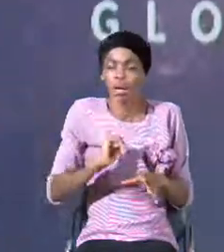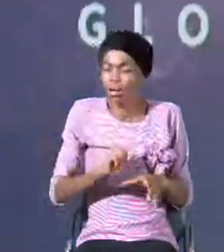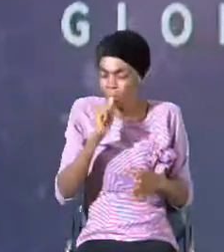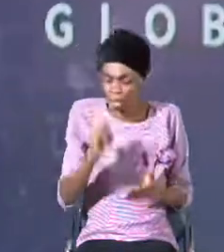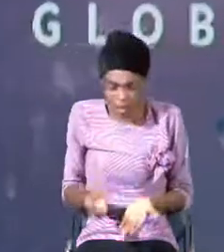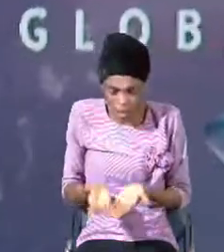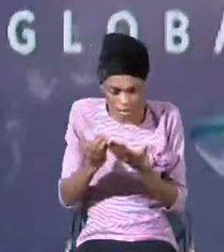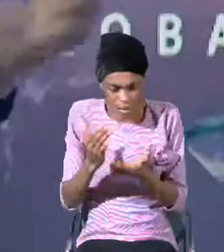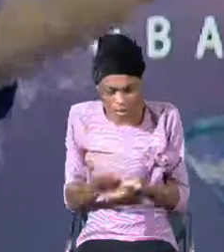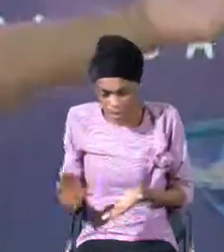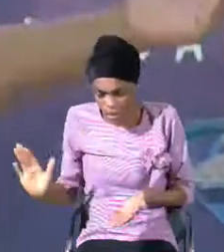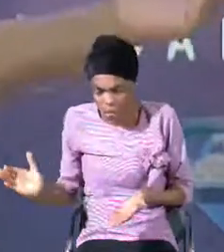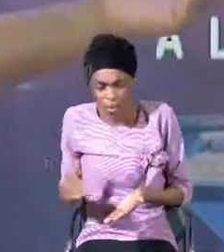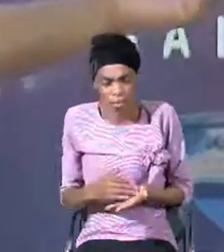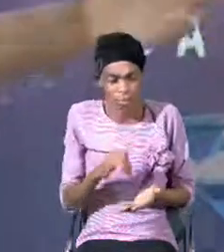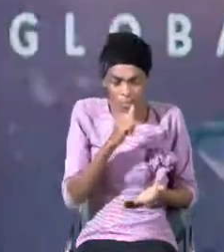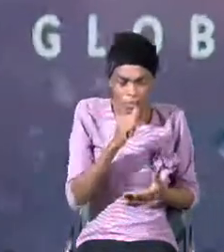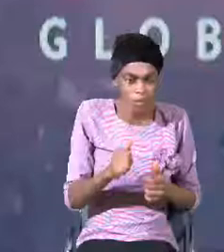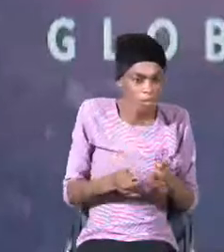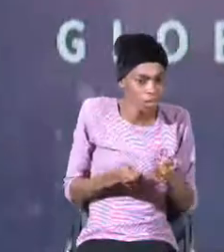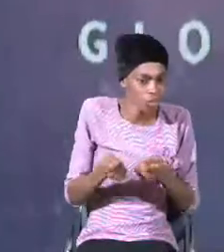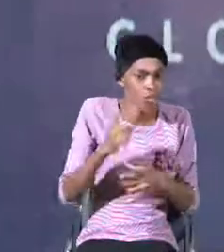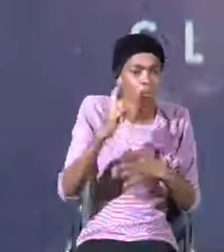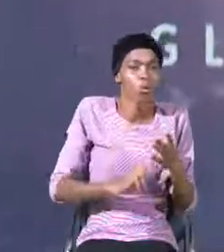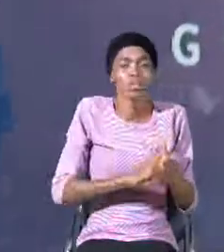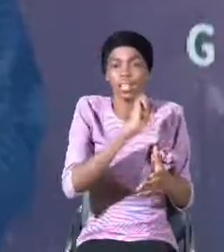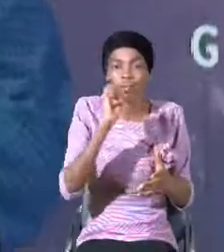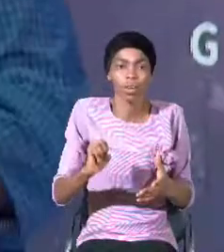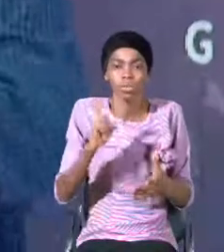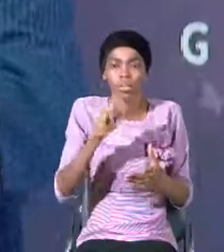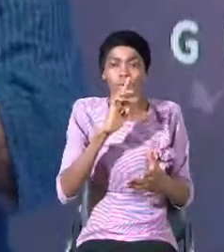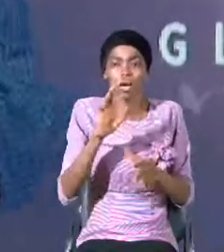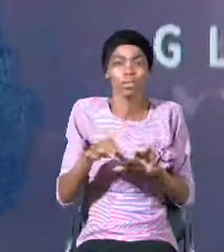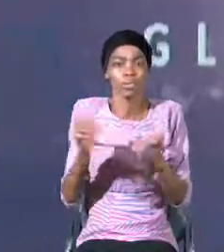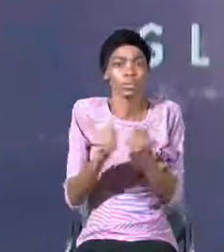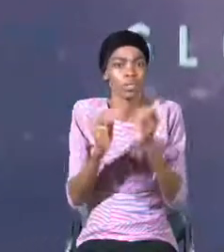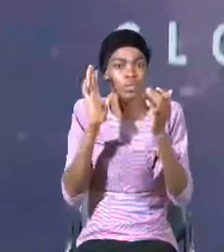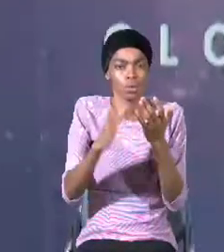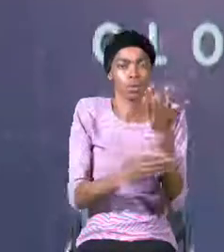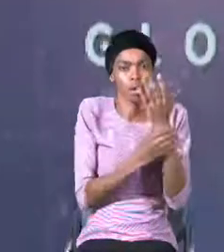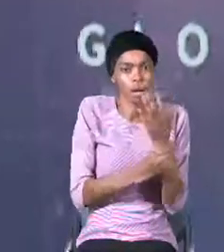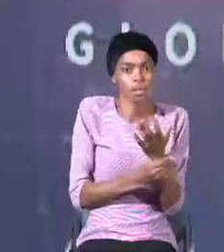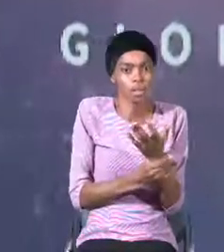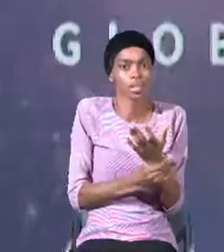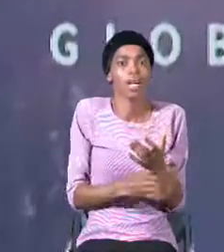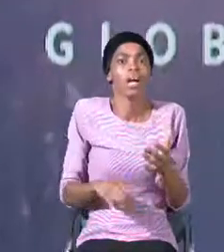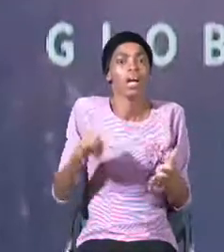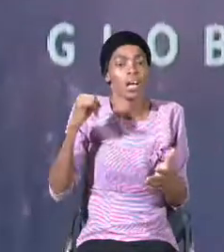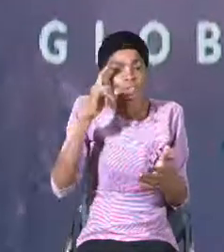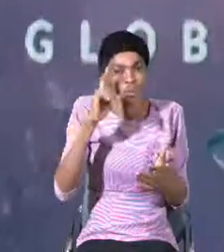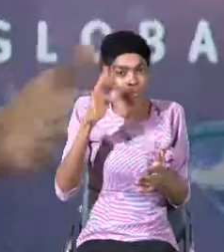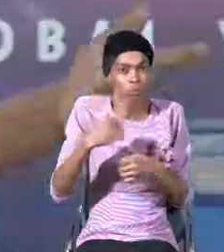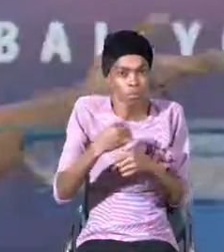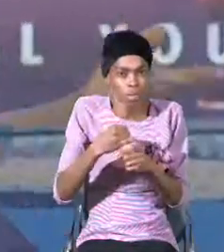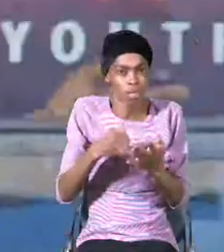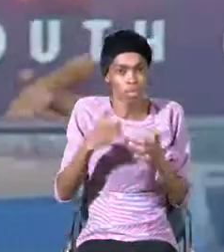porte un objet, est-ce que je conduis? Quelque chose que je fais de ma main, comprends que si nous voulons réussir